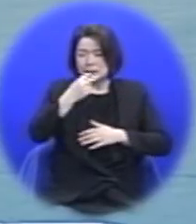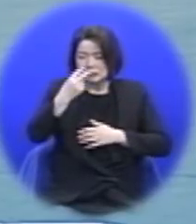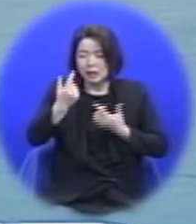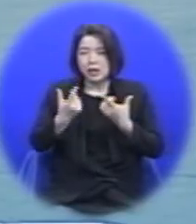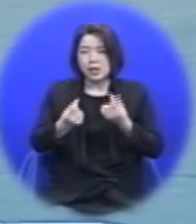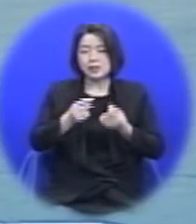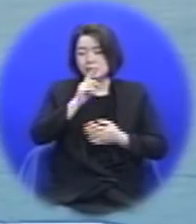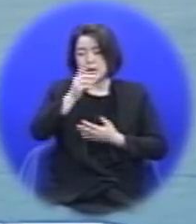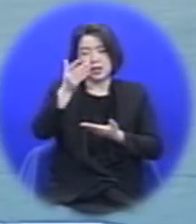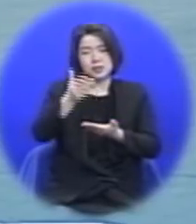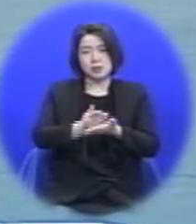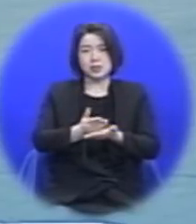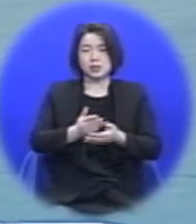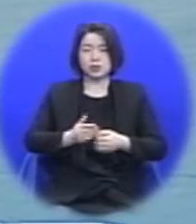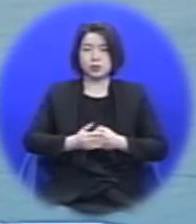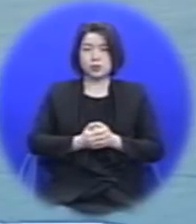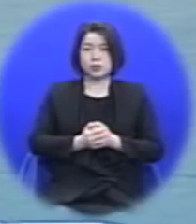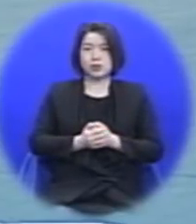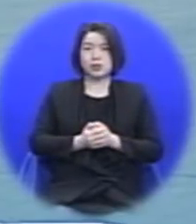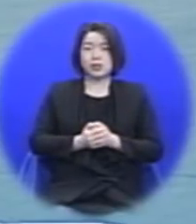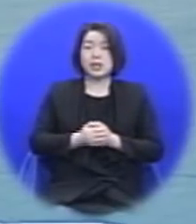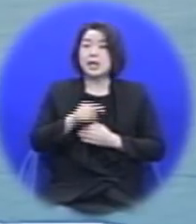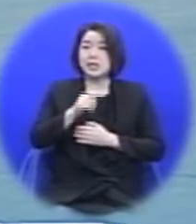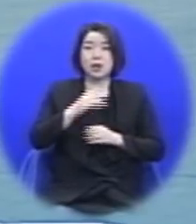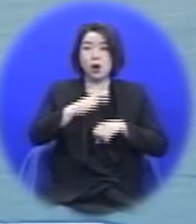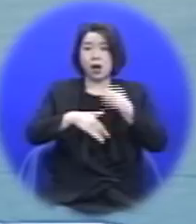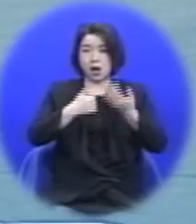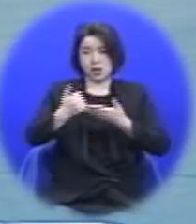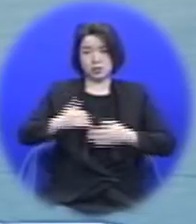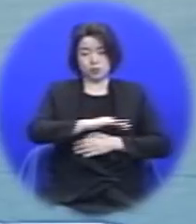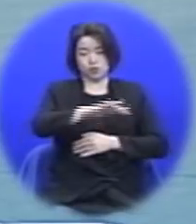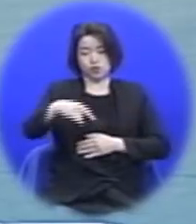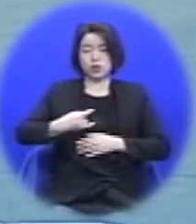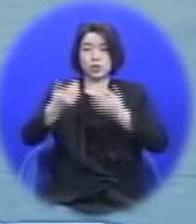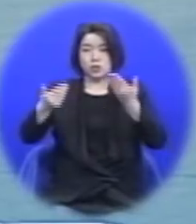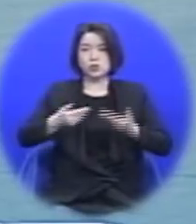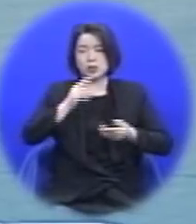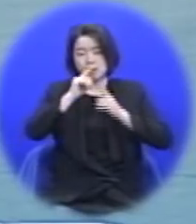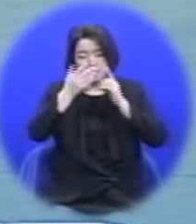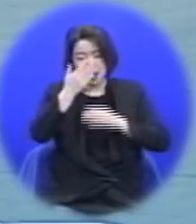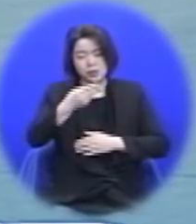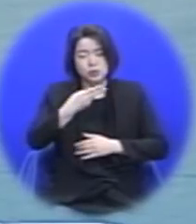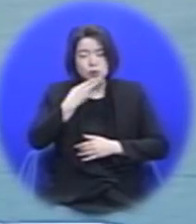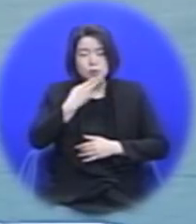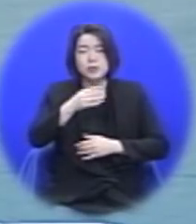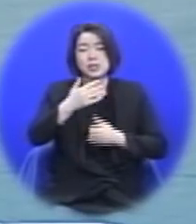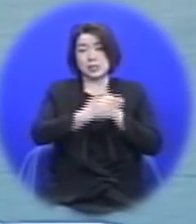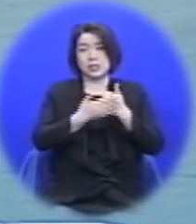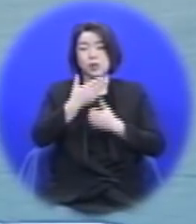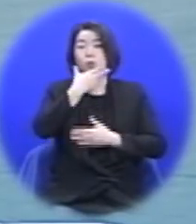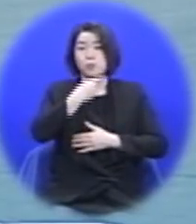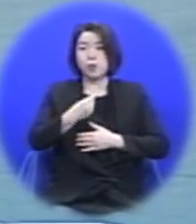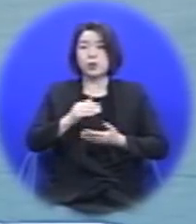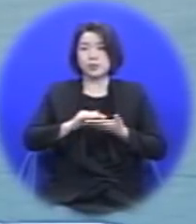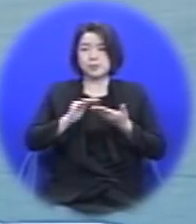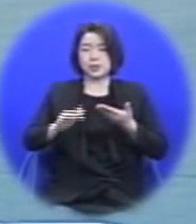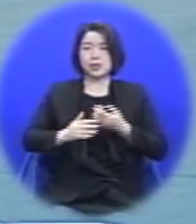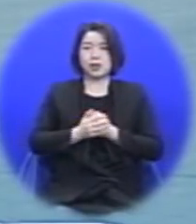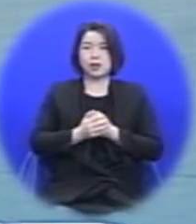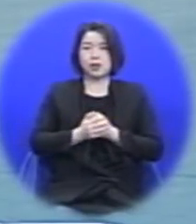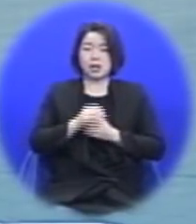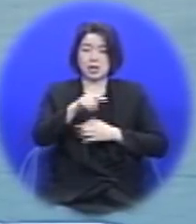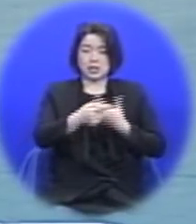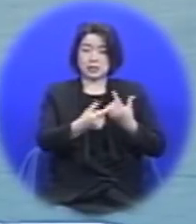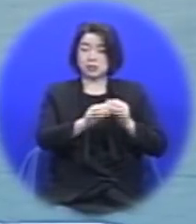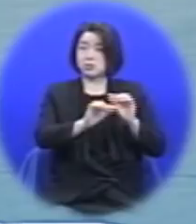마시기 바랍니다. 이건 하나님이 우리에게 주신 말할 수 없는 은혜요, 복입니다. 아니, 그렇지